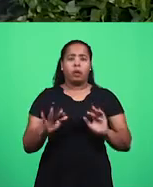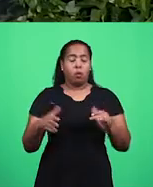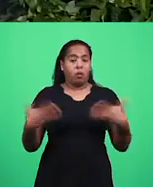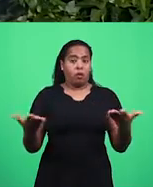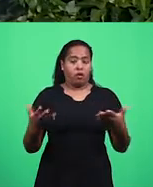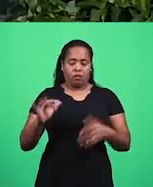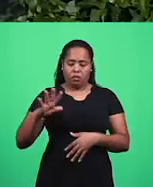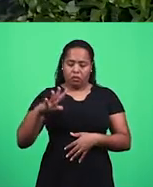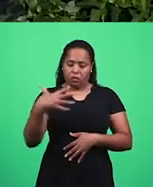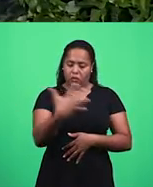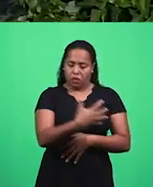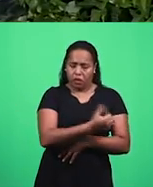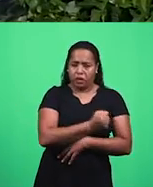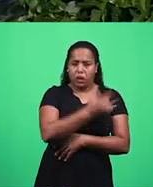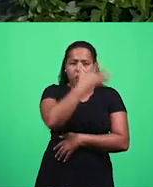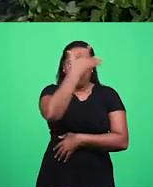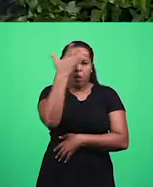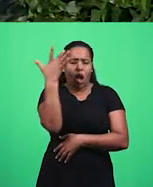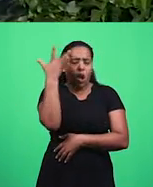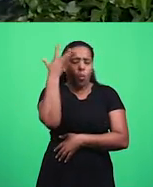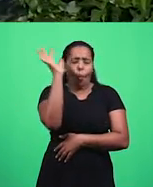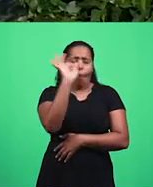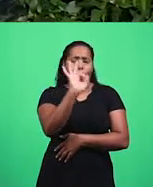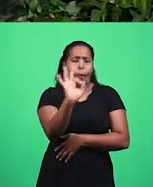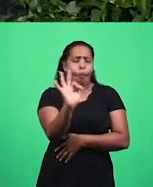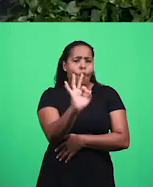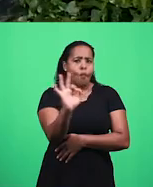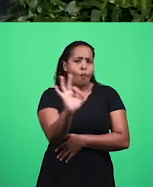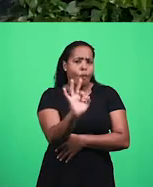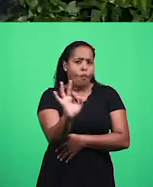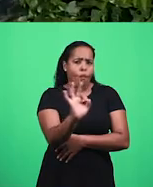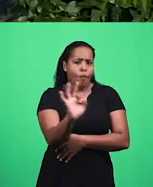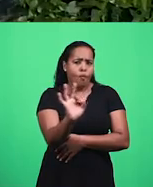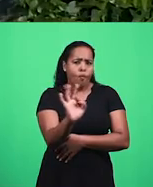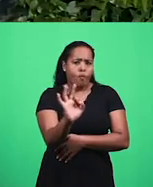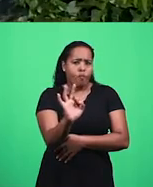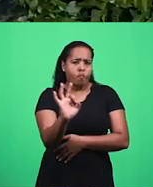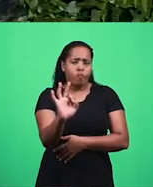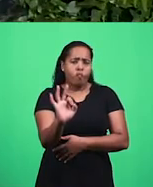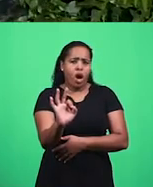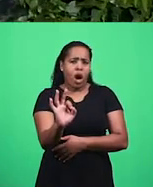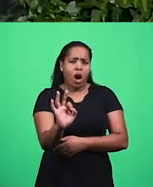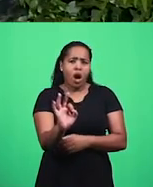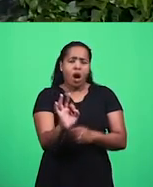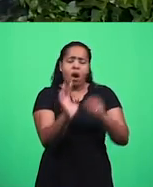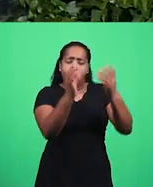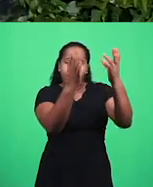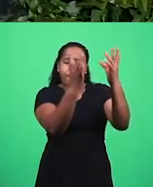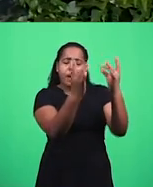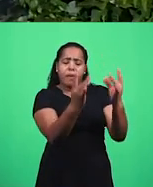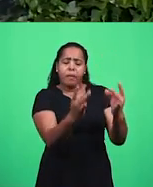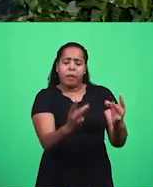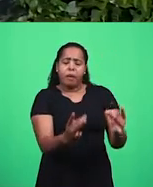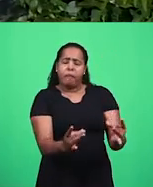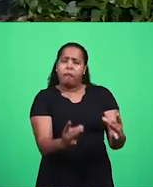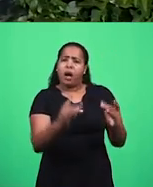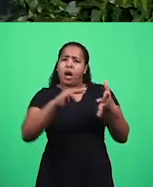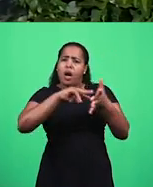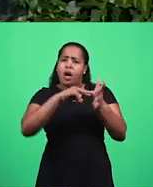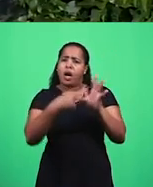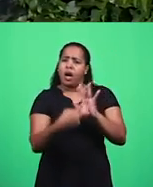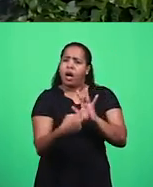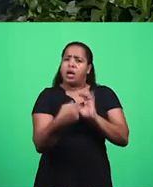бы поговорить с вами о спасении. Люди не знают много, очень часто,